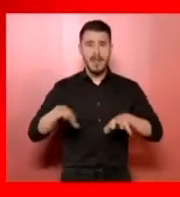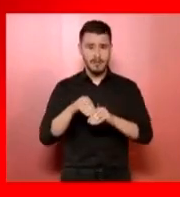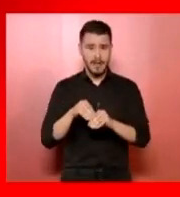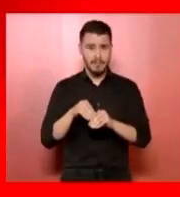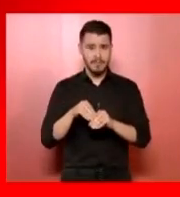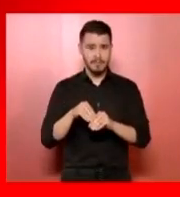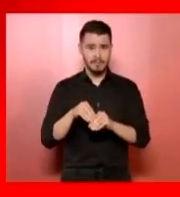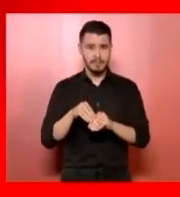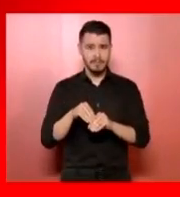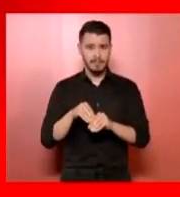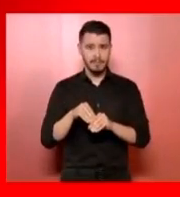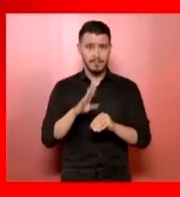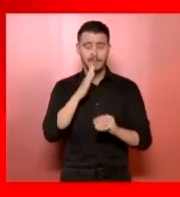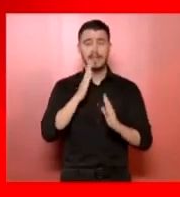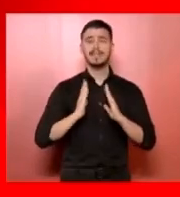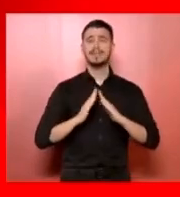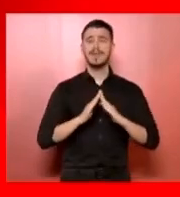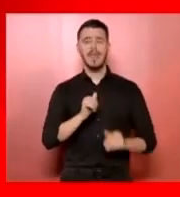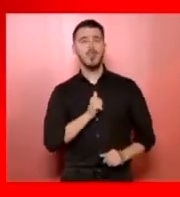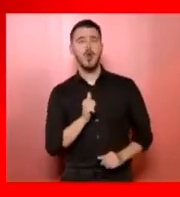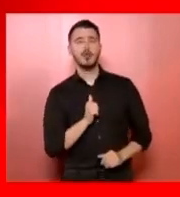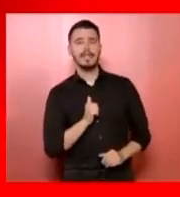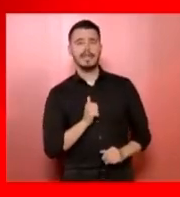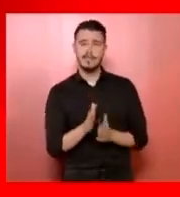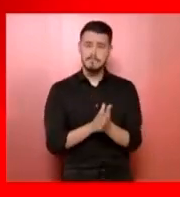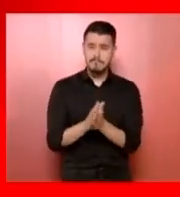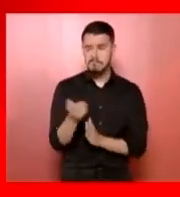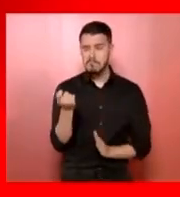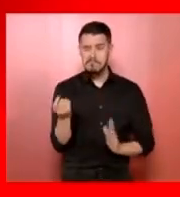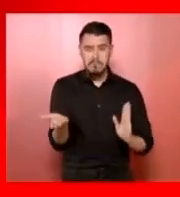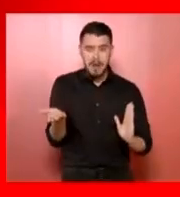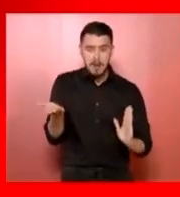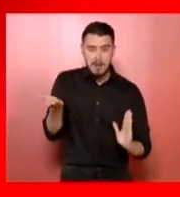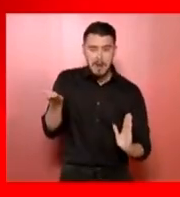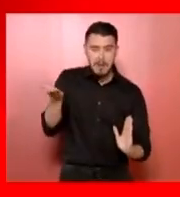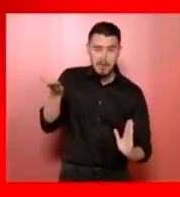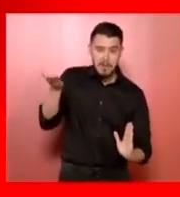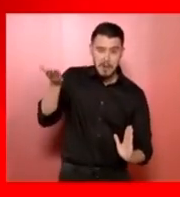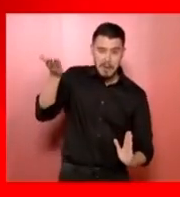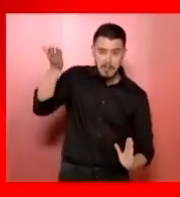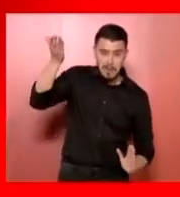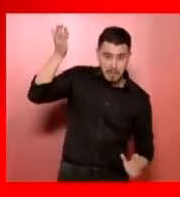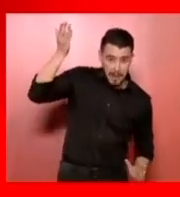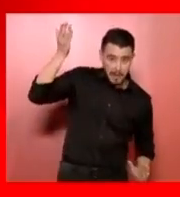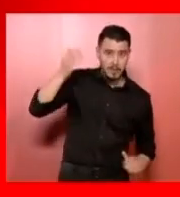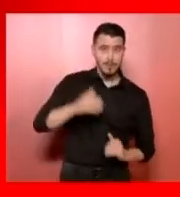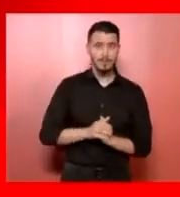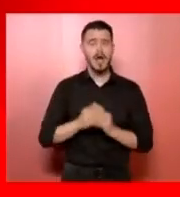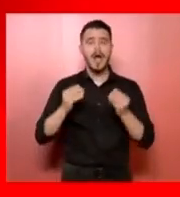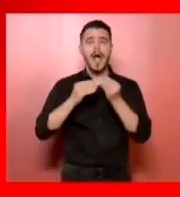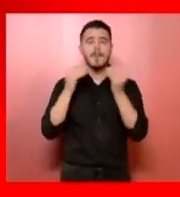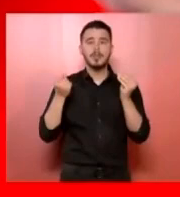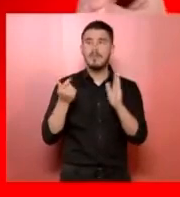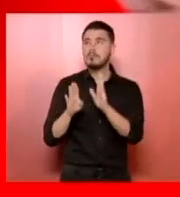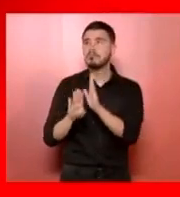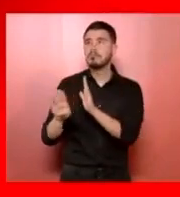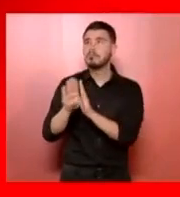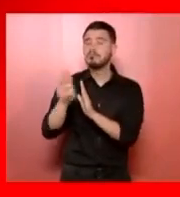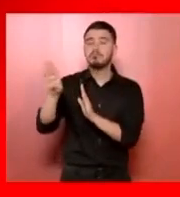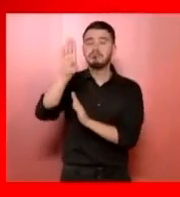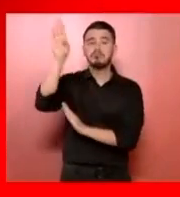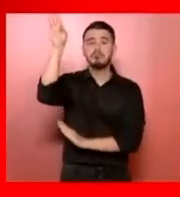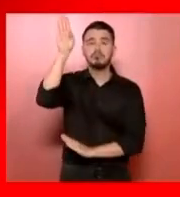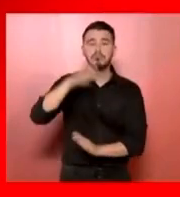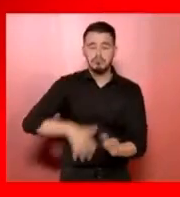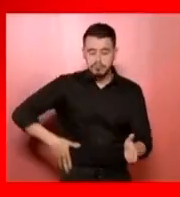τις τιμές των ακινήτων. Η αγοραία λύση αφήνει την τιμή των ακινήτων να πάει στον ουρανό. Γι'